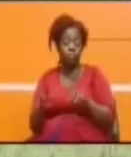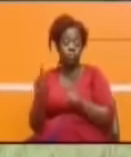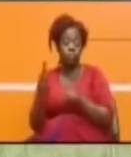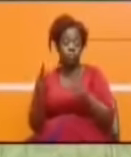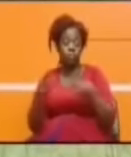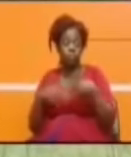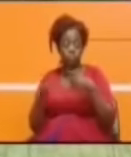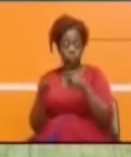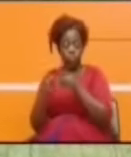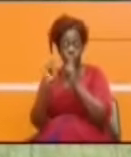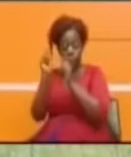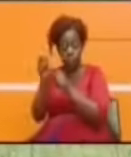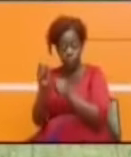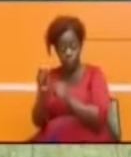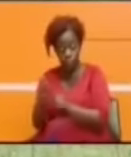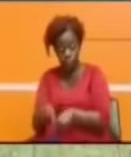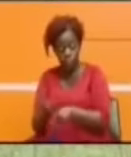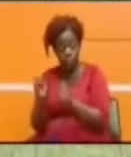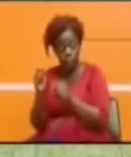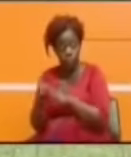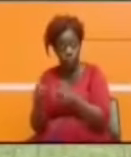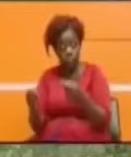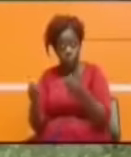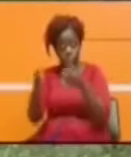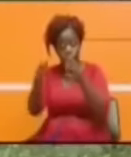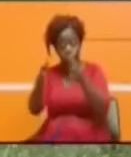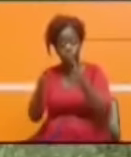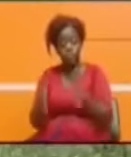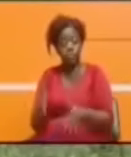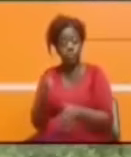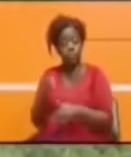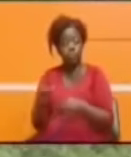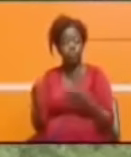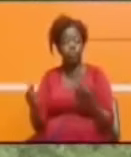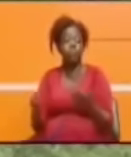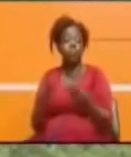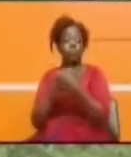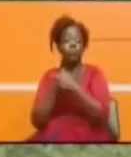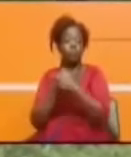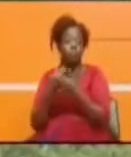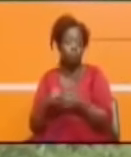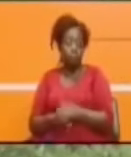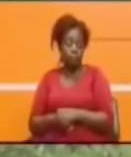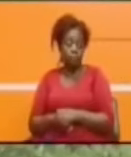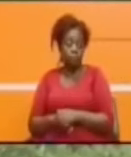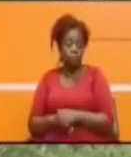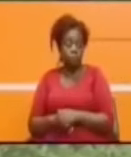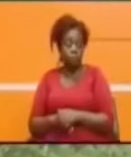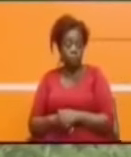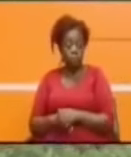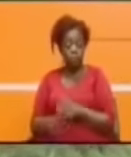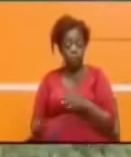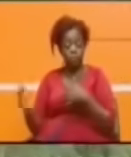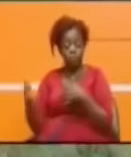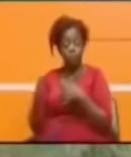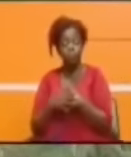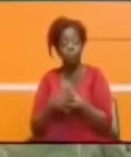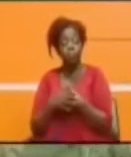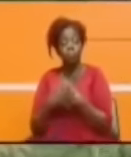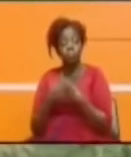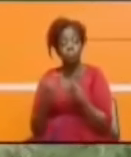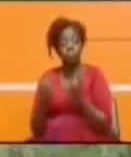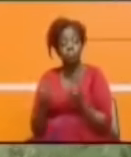tabakkiriza yadde okulima amalaalo g'ab'enganda zaabwe. Batutwala misinde, batuggalira,